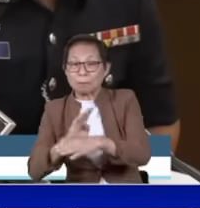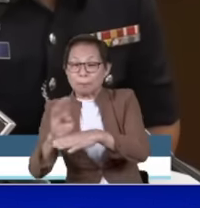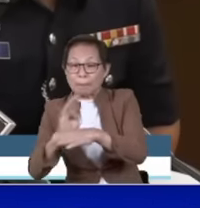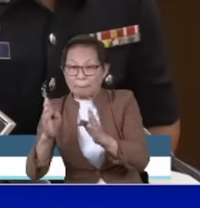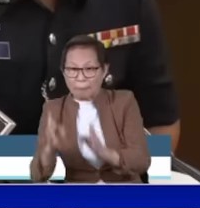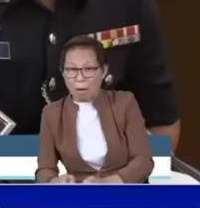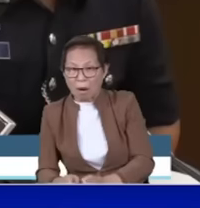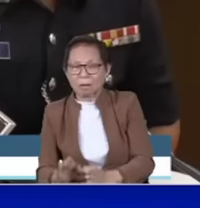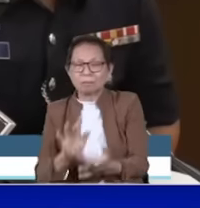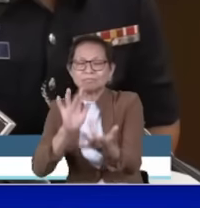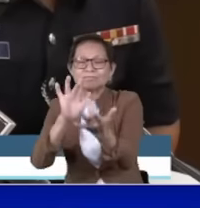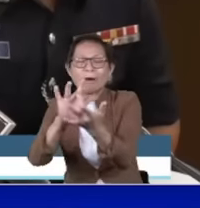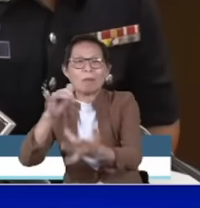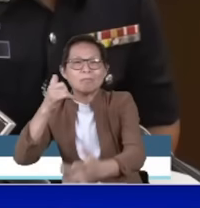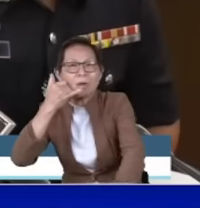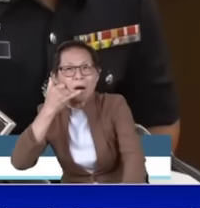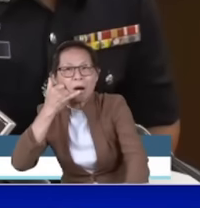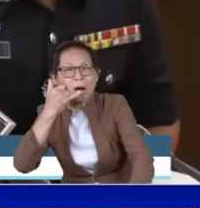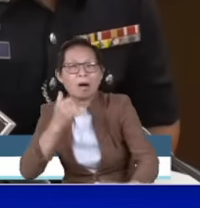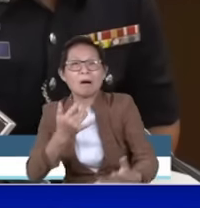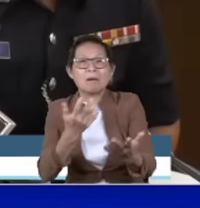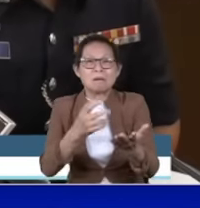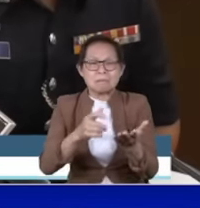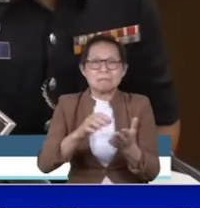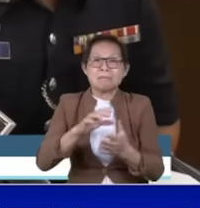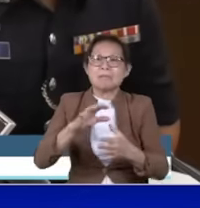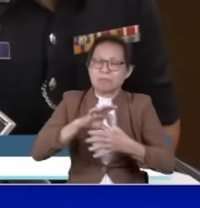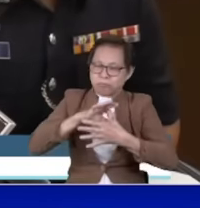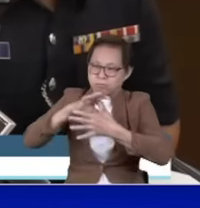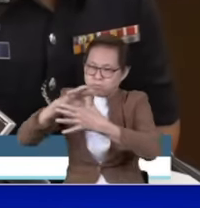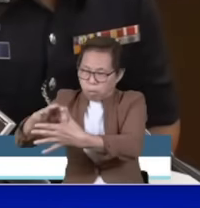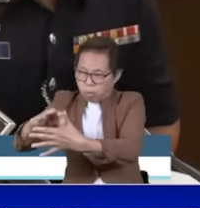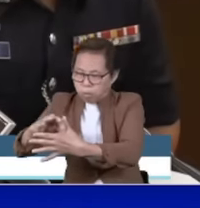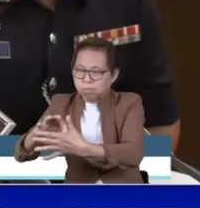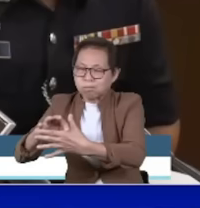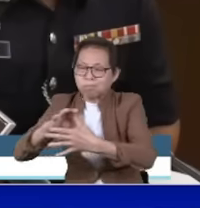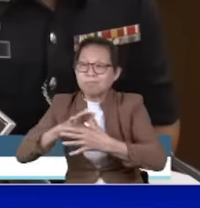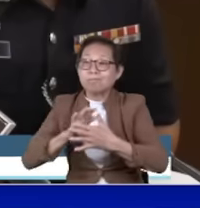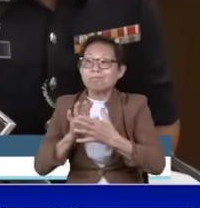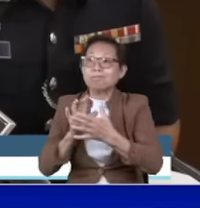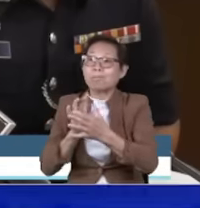akan dihubungi melalui SMS dan meminta